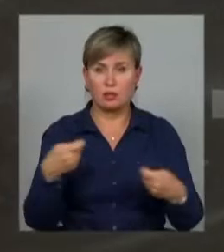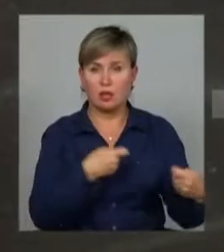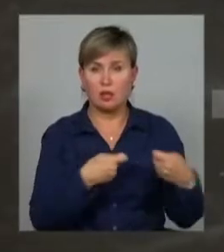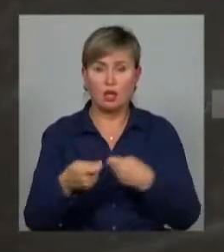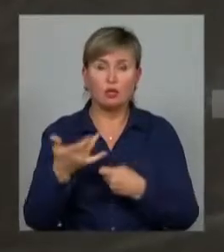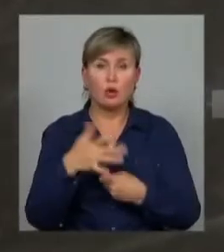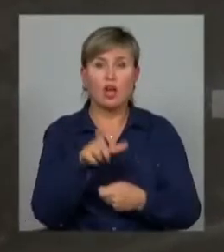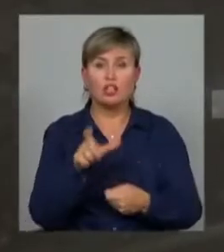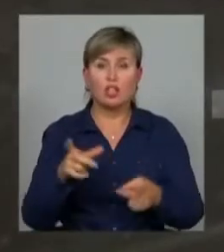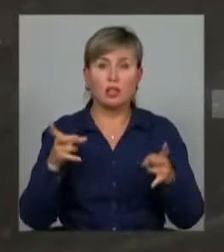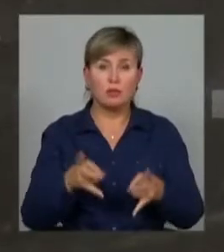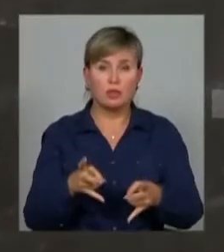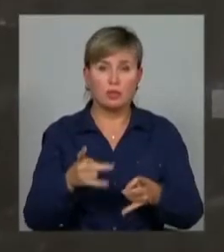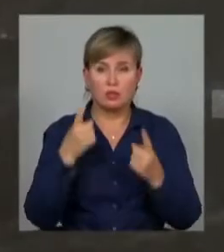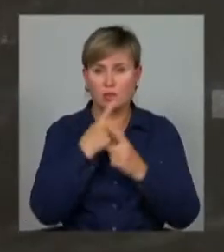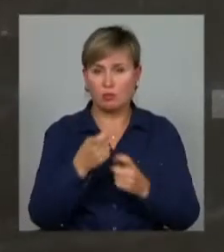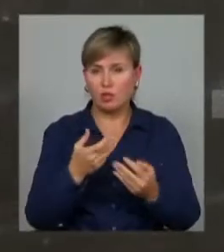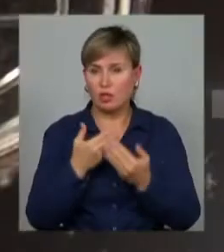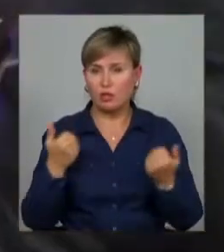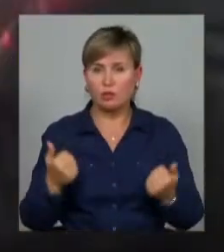Сколько человек пострадали, не сообщается.